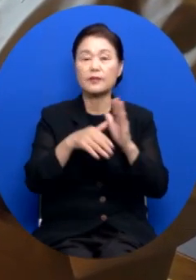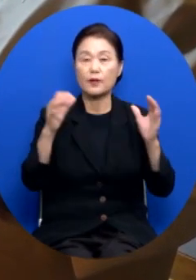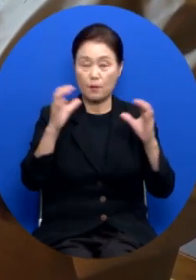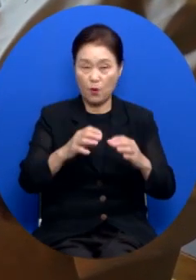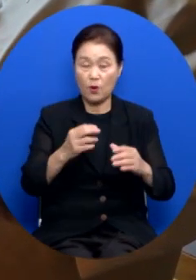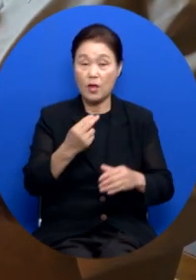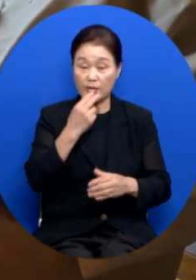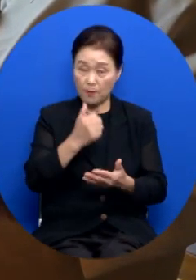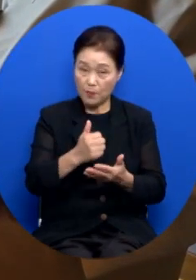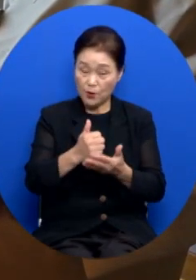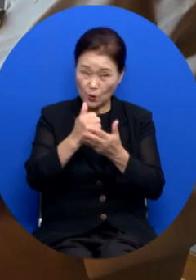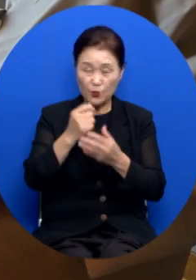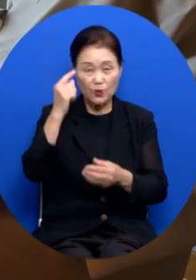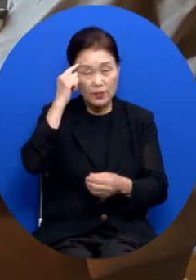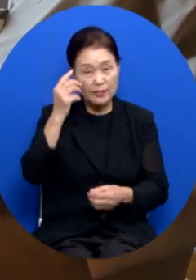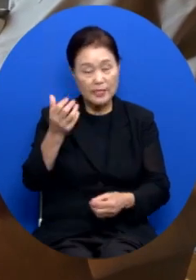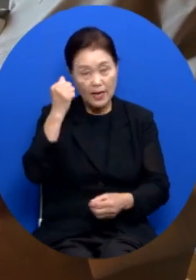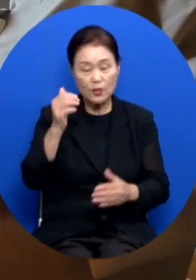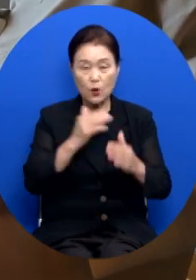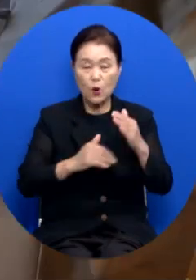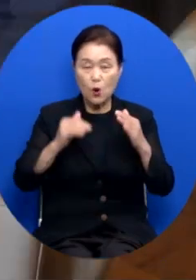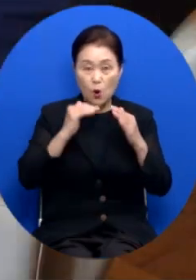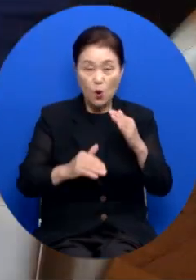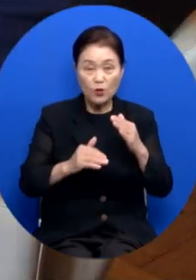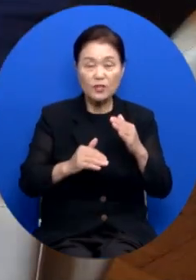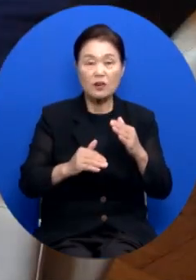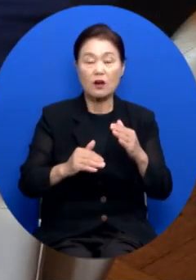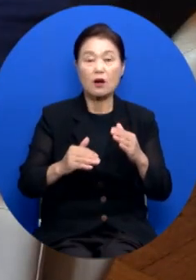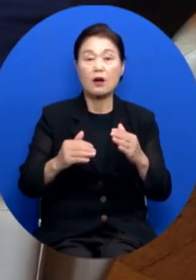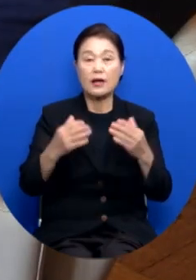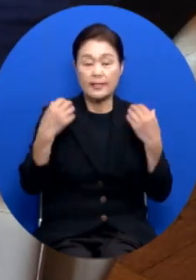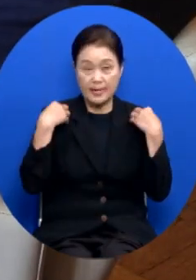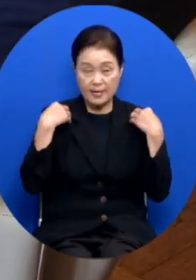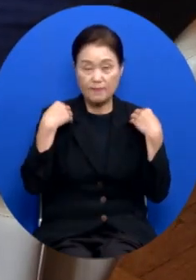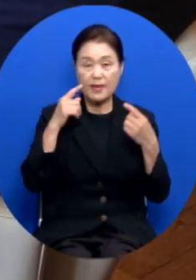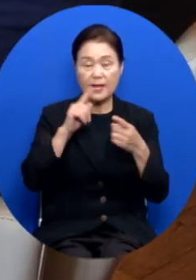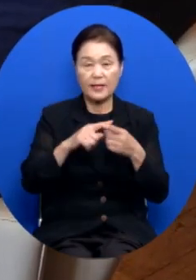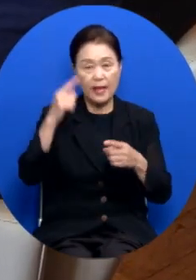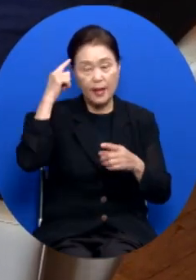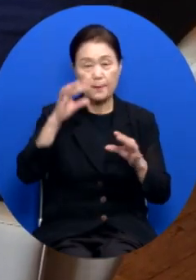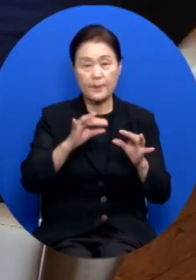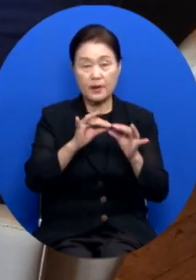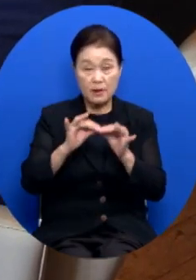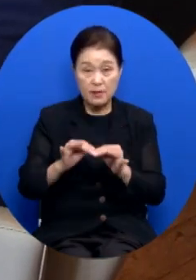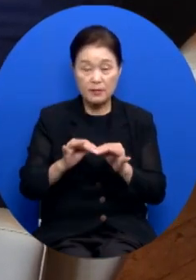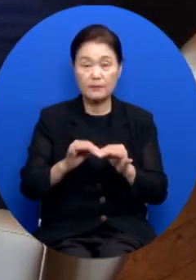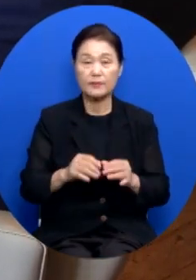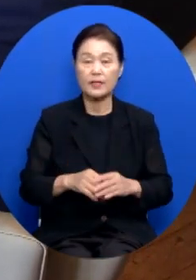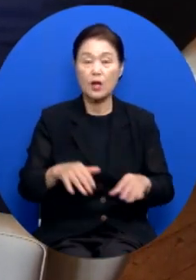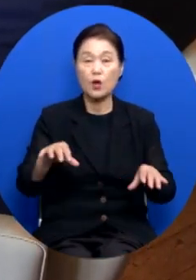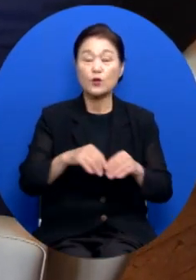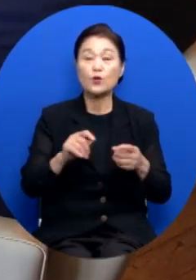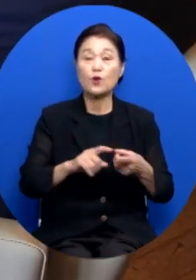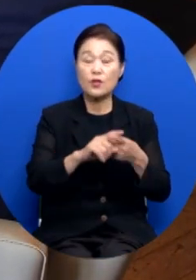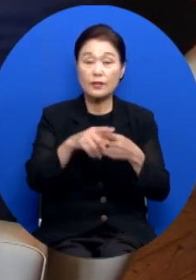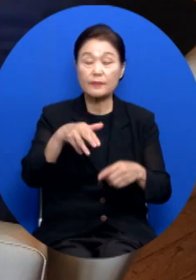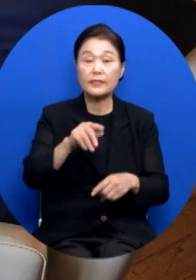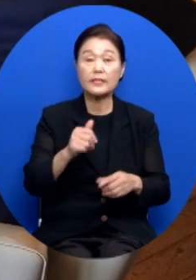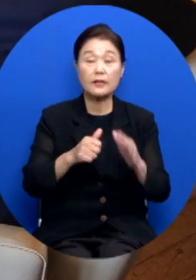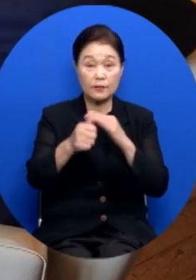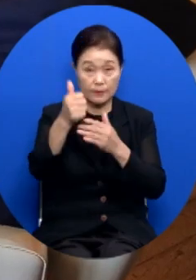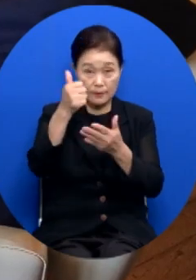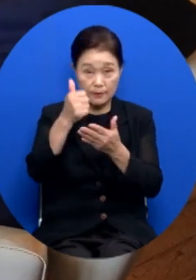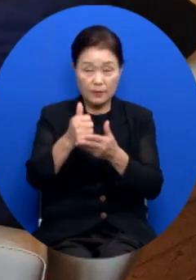정신으로 종교인의 공적 책임을 다하는 데 최선을 다할 것을 다짐했습니다. 한국교회 총연합 장종현